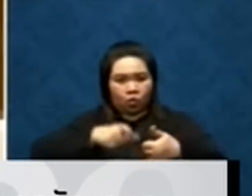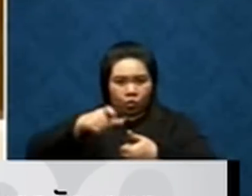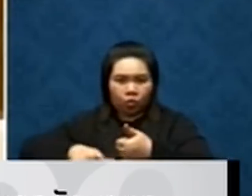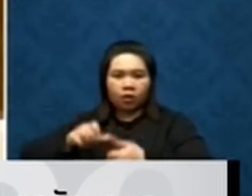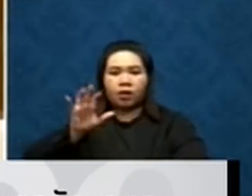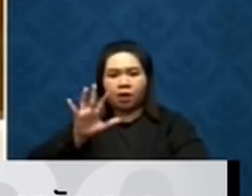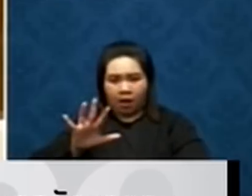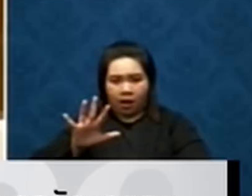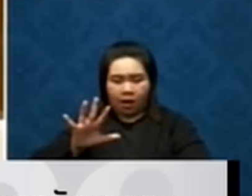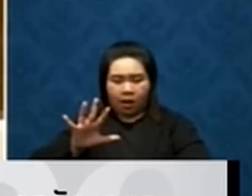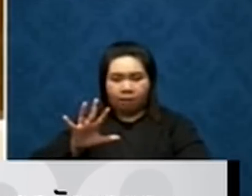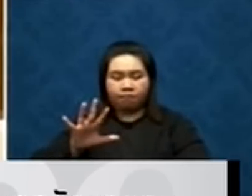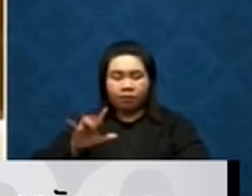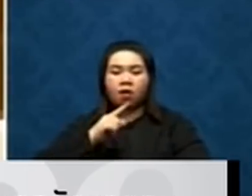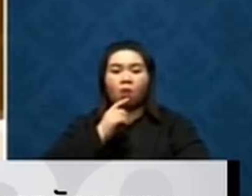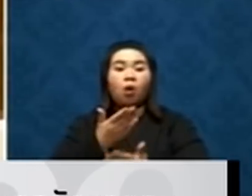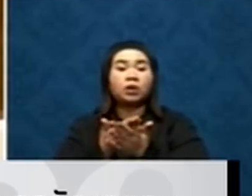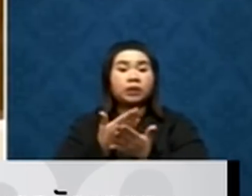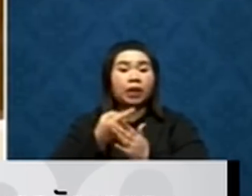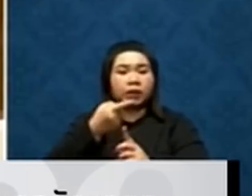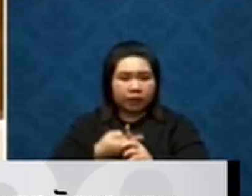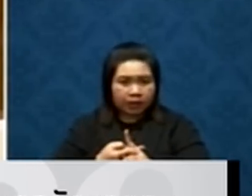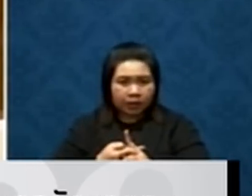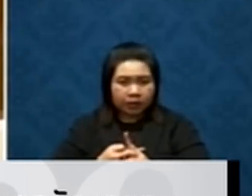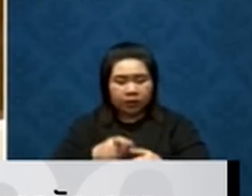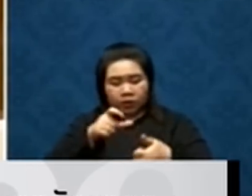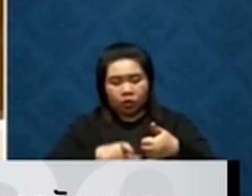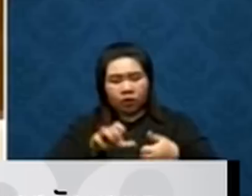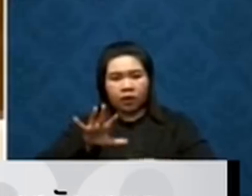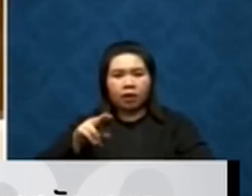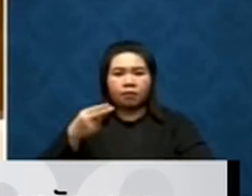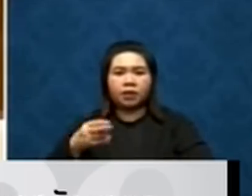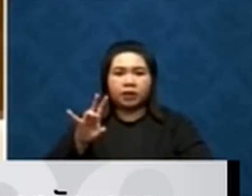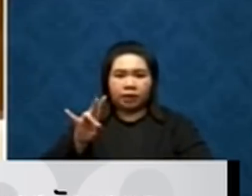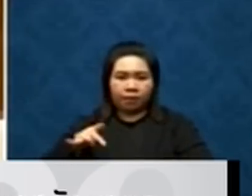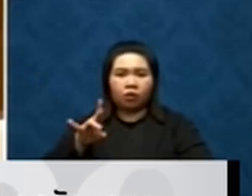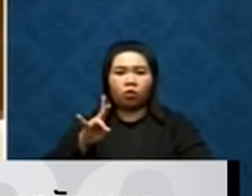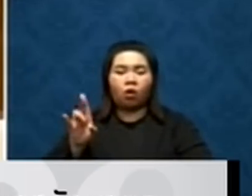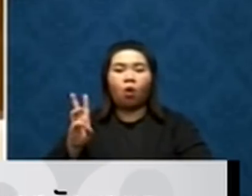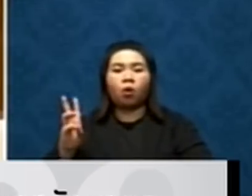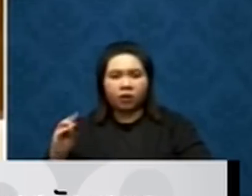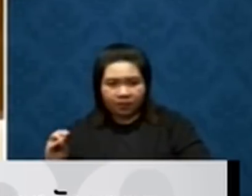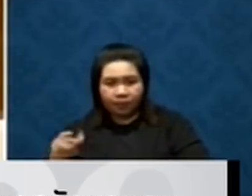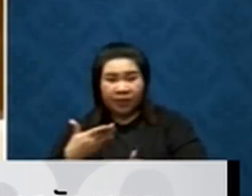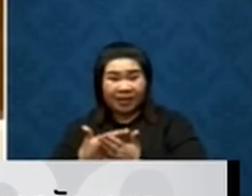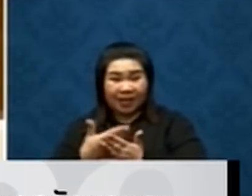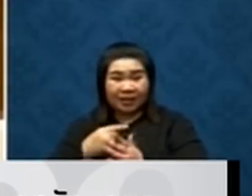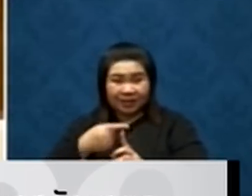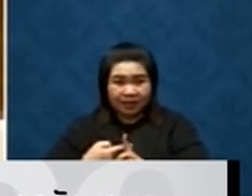ไม่มีเงินเดือนนะก็บอกว่าใช่มันไม่มีเงินเดือนนะแต่มันมีบารมีแล้วก็